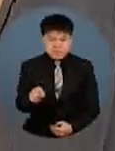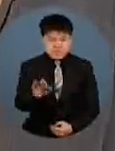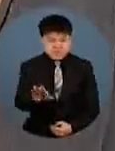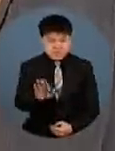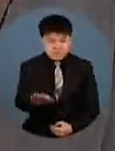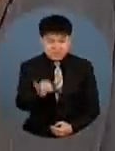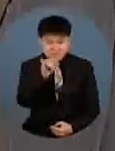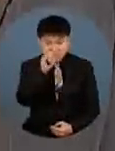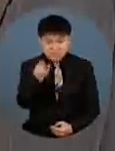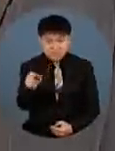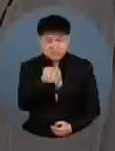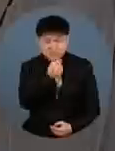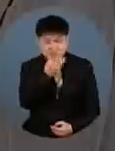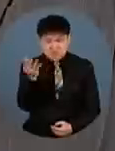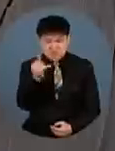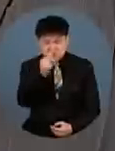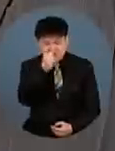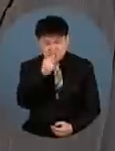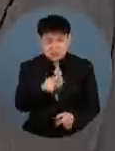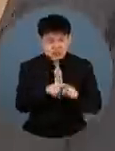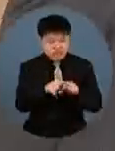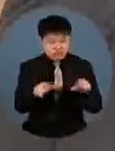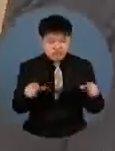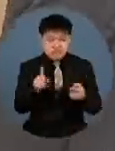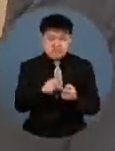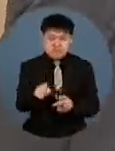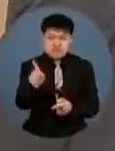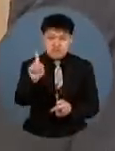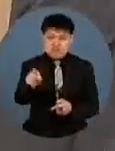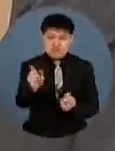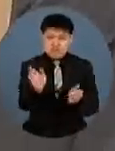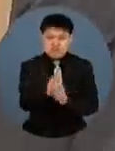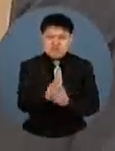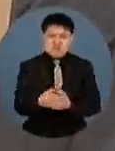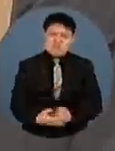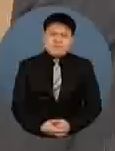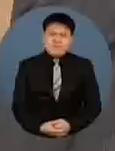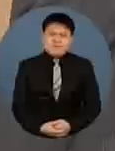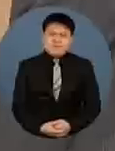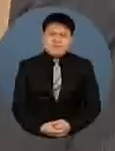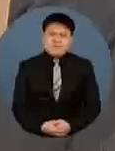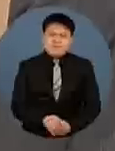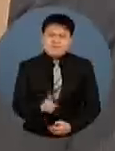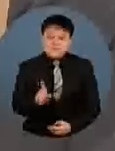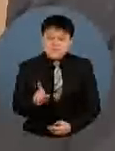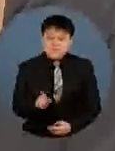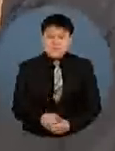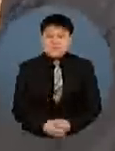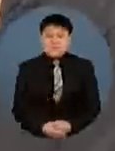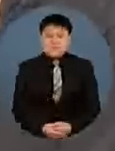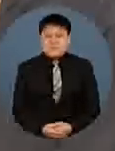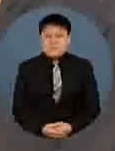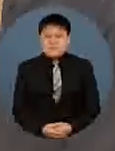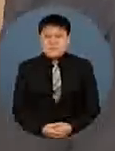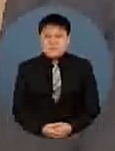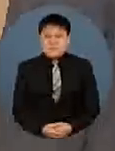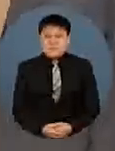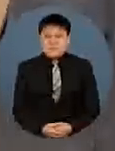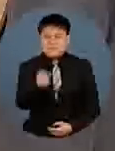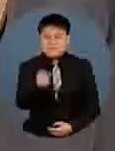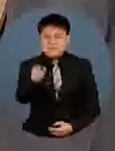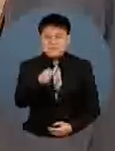네. 대대 유행인데 그냥 평범하게 뒀어요. 네. 그러면 논할 수 없겠습니다. 네, 이쪽을. 네, 이게